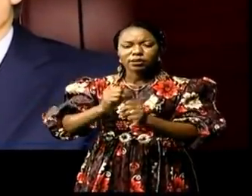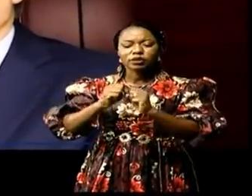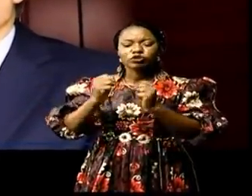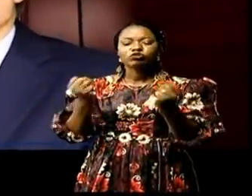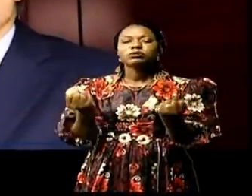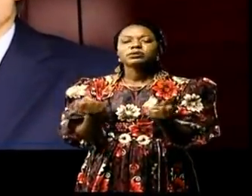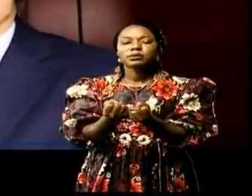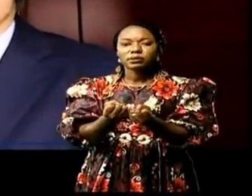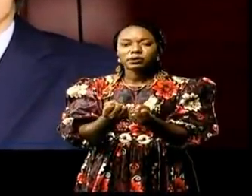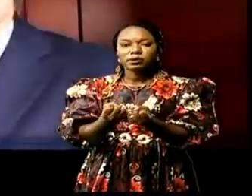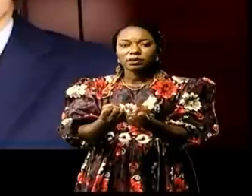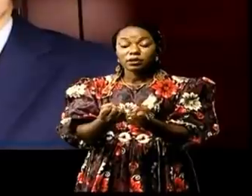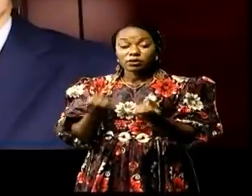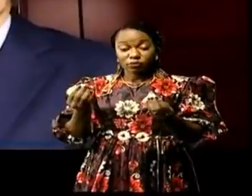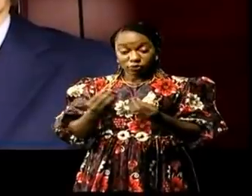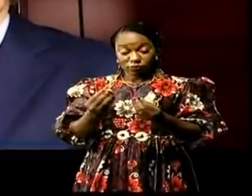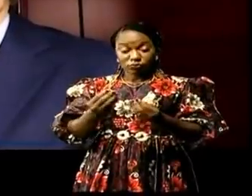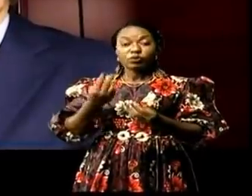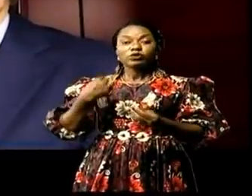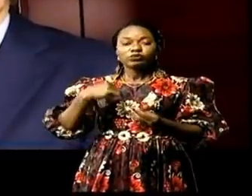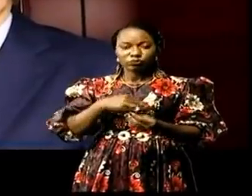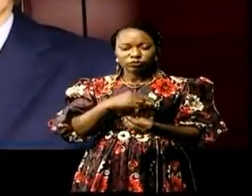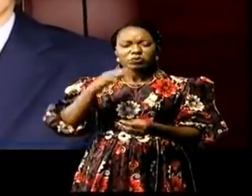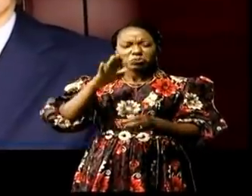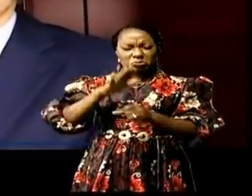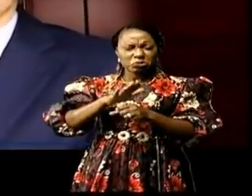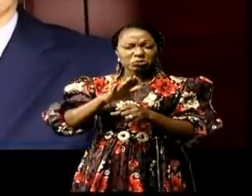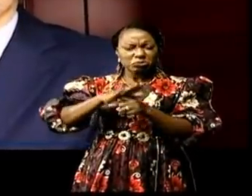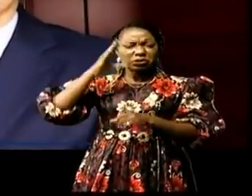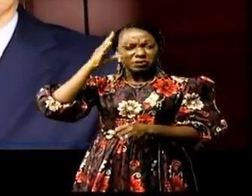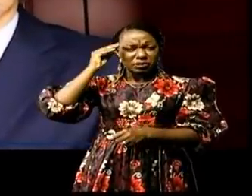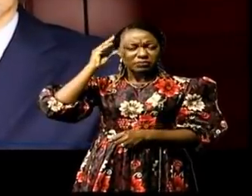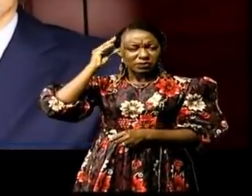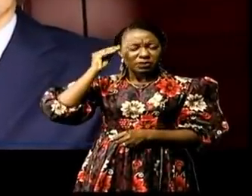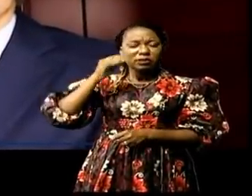entrepreneuriat. C'est pour cela que nous avons beaucoup d'expérience, nous